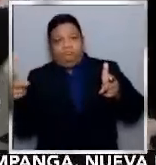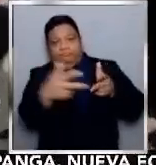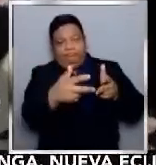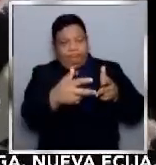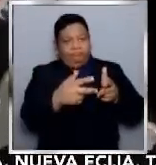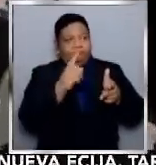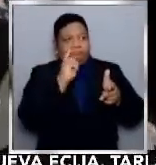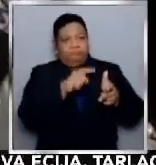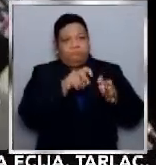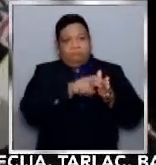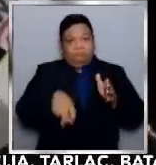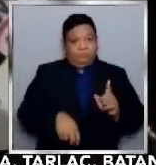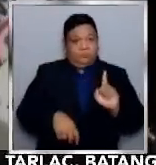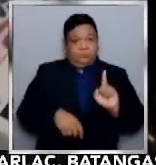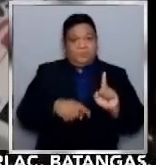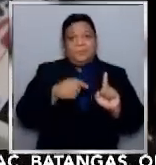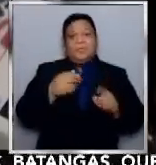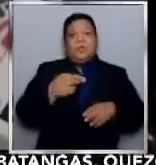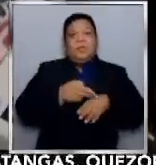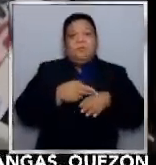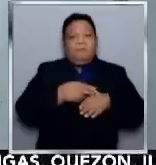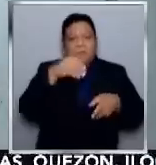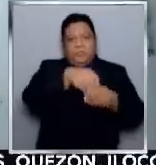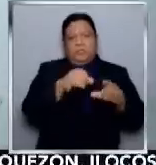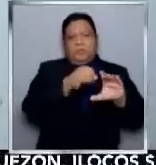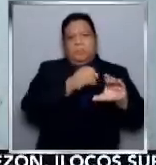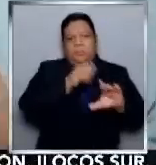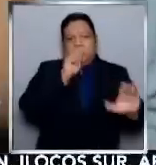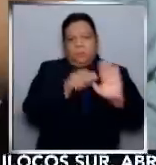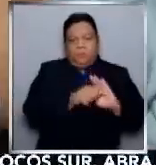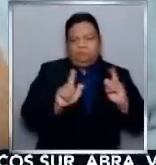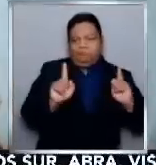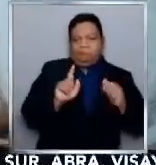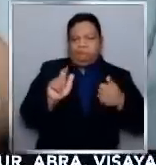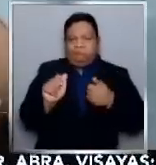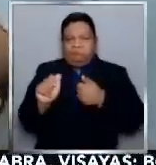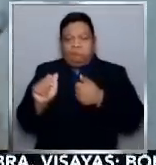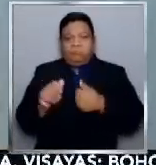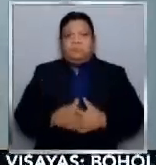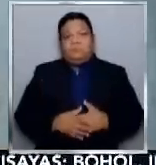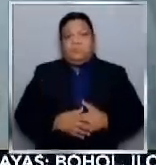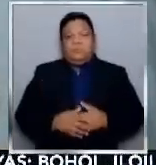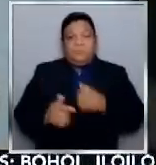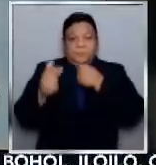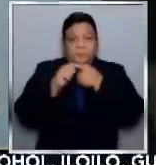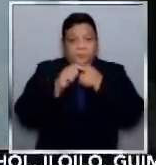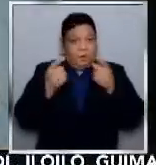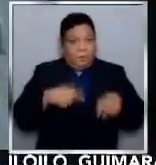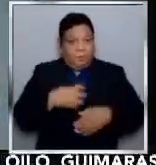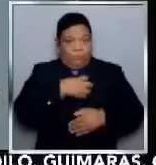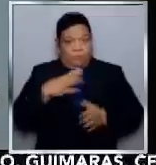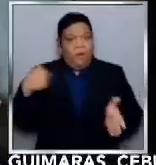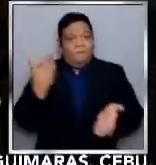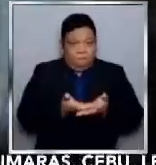niya, nandun yun sa jeep eh, tinago niya doon eh. Naghabol niya kami. Dumating naman ang mga pulis kaya naharang ang driver. Aminadong